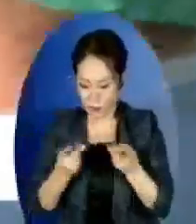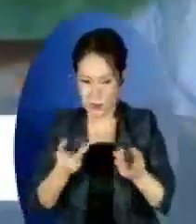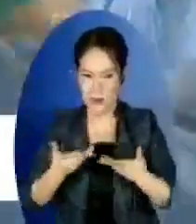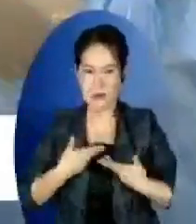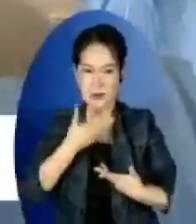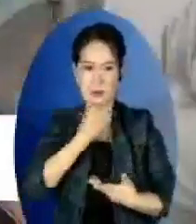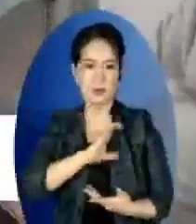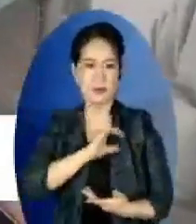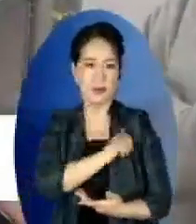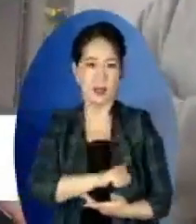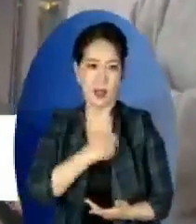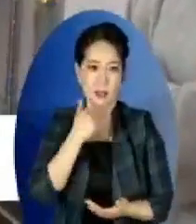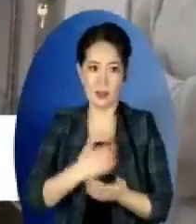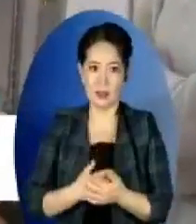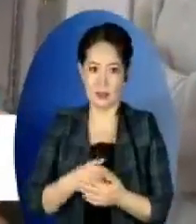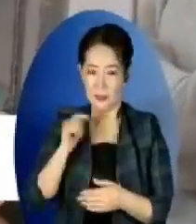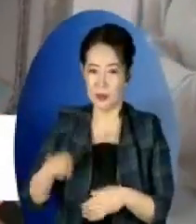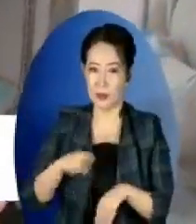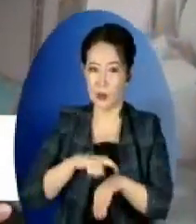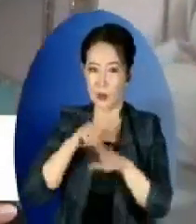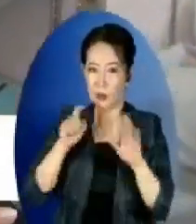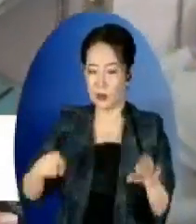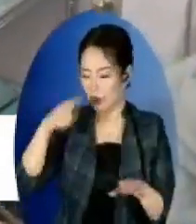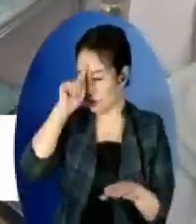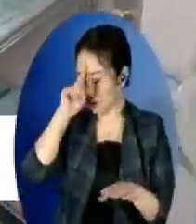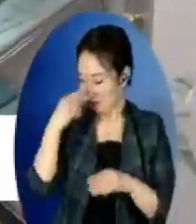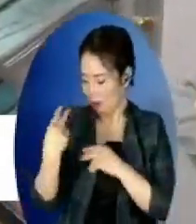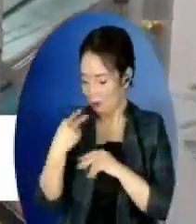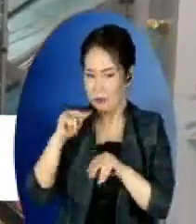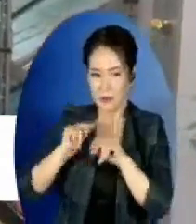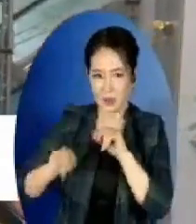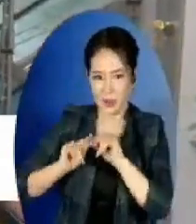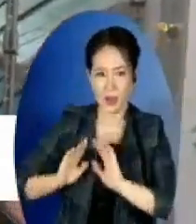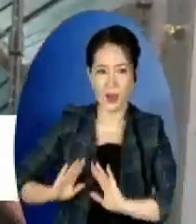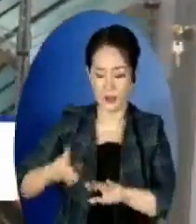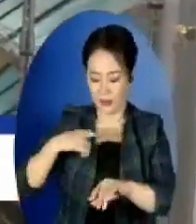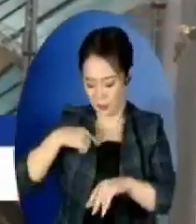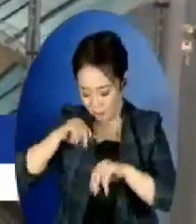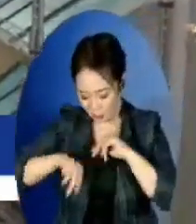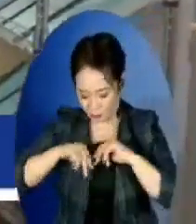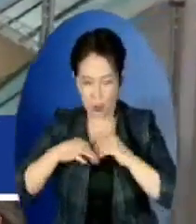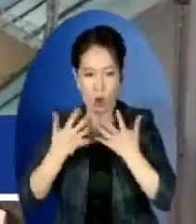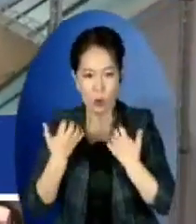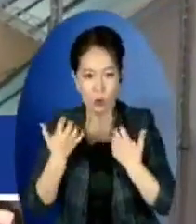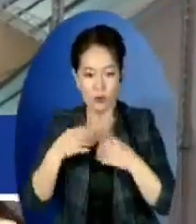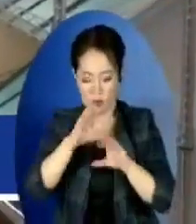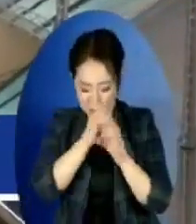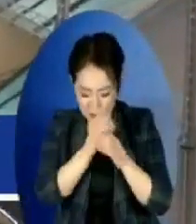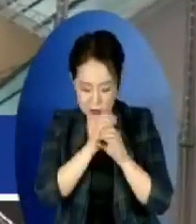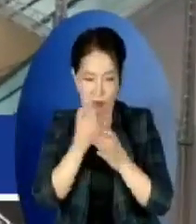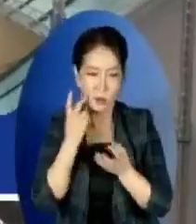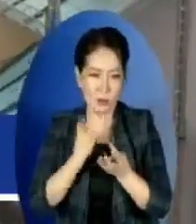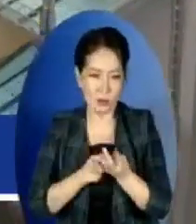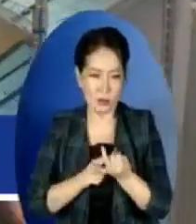байна. Энэ байсан хугацаанд болохоор эмч нарынхаа хяналтанд байгаад олон удаагийн шинжилгээ аваад